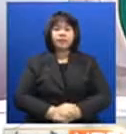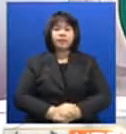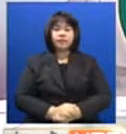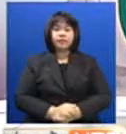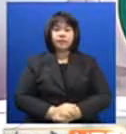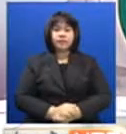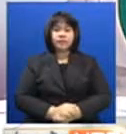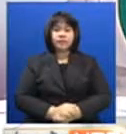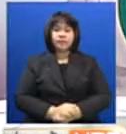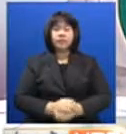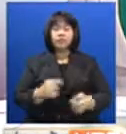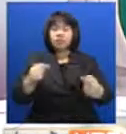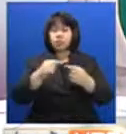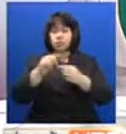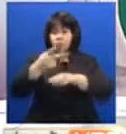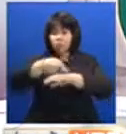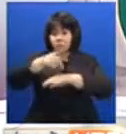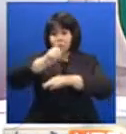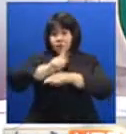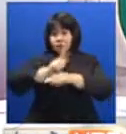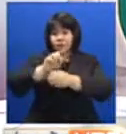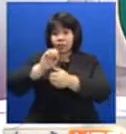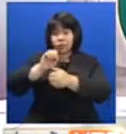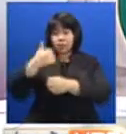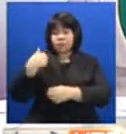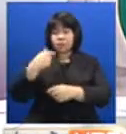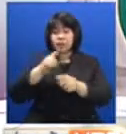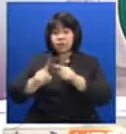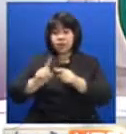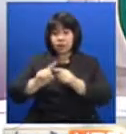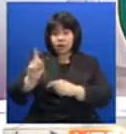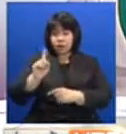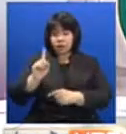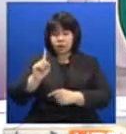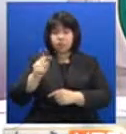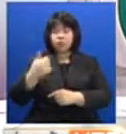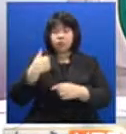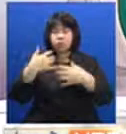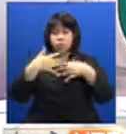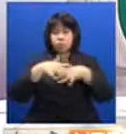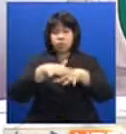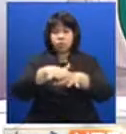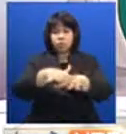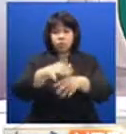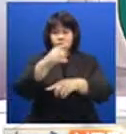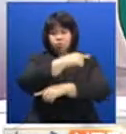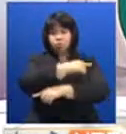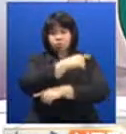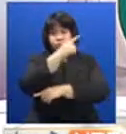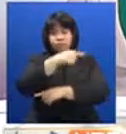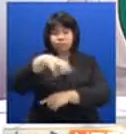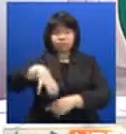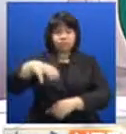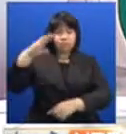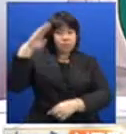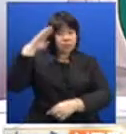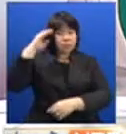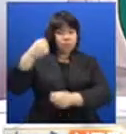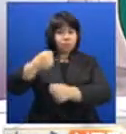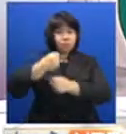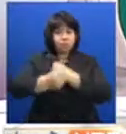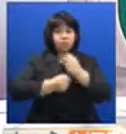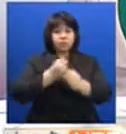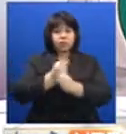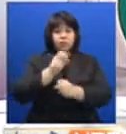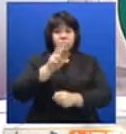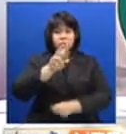ภารกิจของประธานองคมนตรีและรัฐบุรุษค่ะเมื่อวานนี้ไปร่วมงานวันกองทัพบกปี 2558ทางด้าน